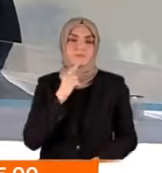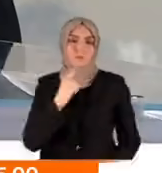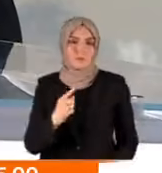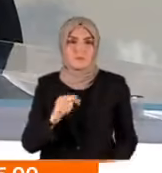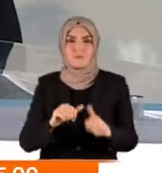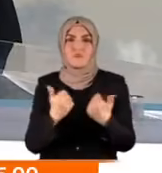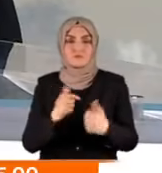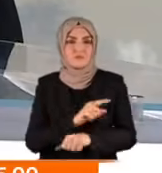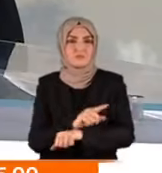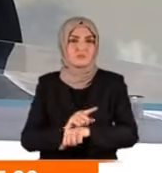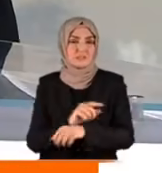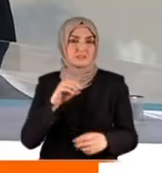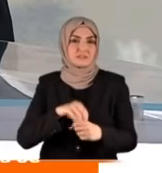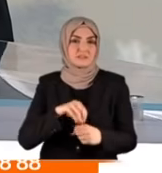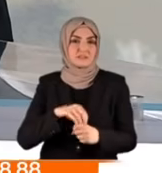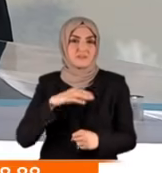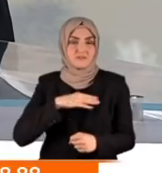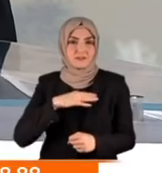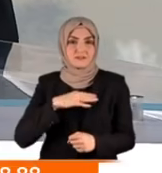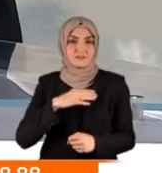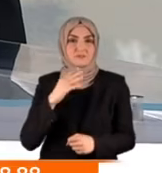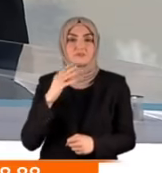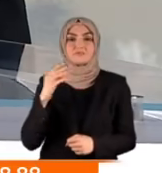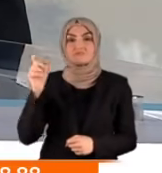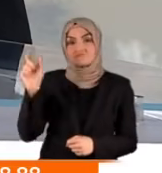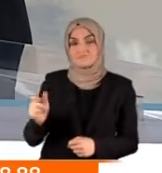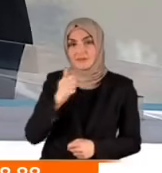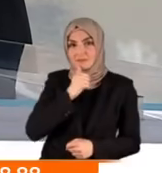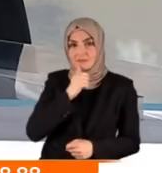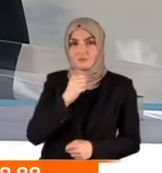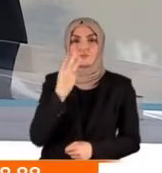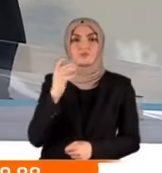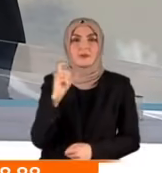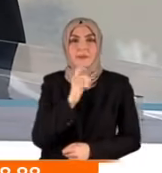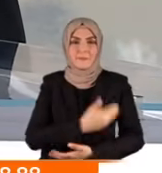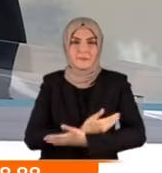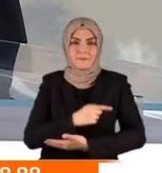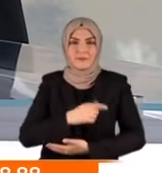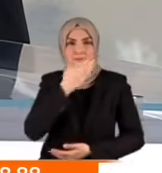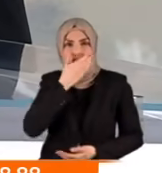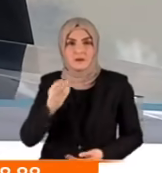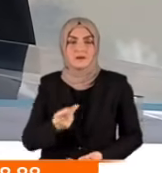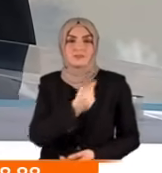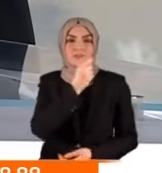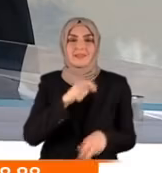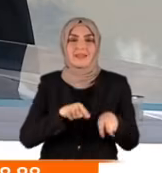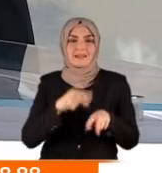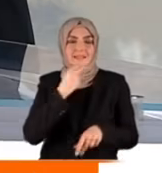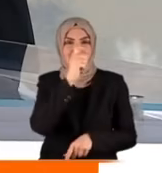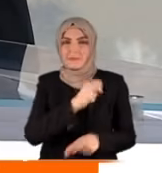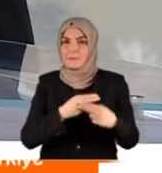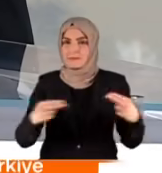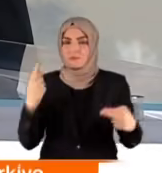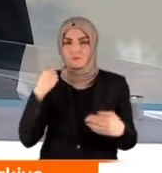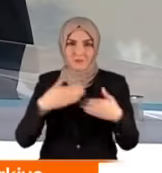boşanma sürecinde olduğu yeşil tarafından üç aylık bebeği kaçırılan vergi sözlerin hikayesini ekranlarınıza getirmiştik Gözü